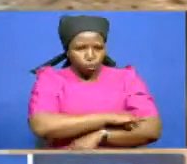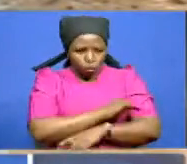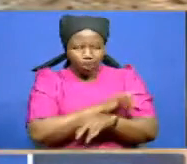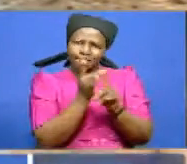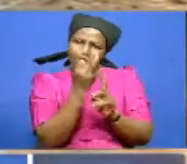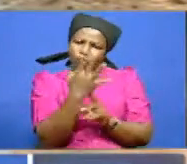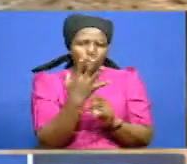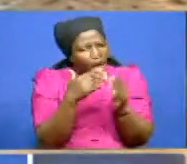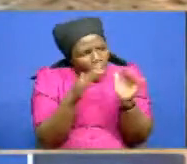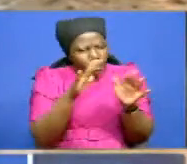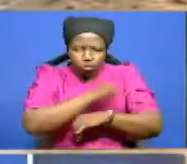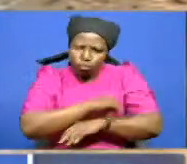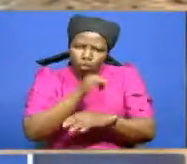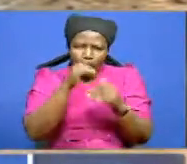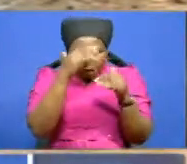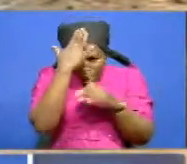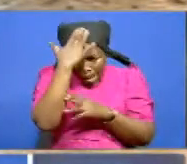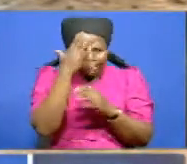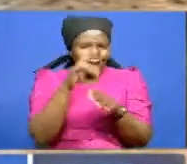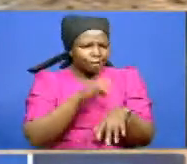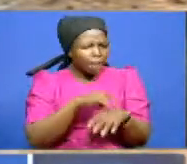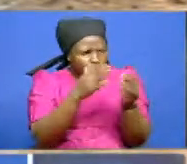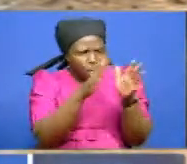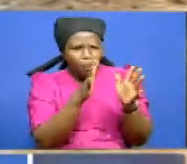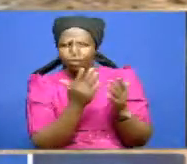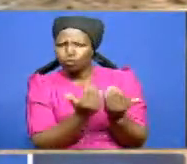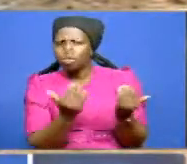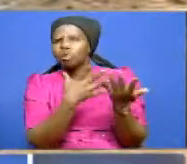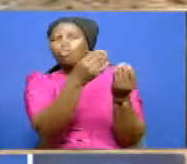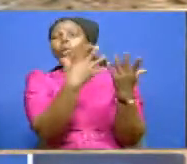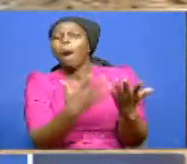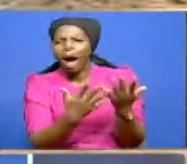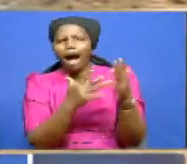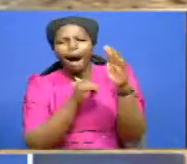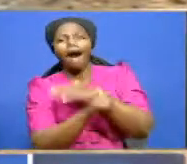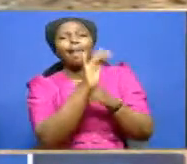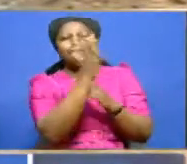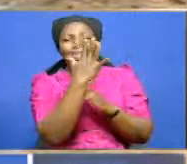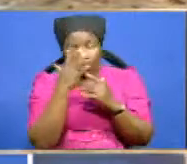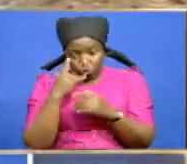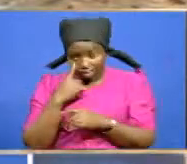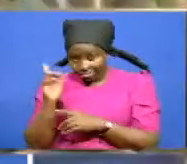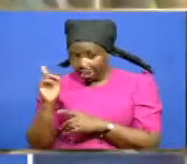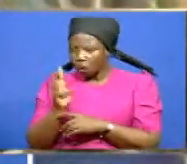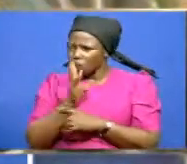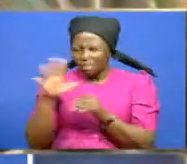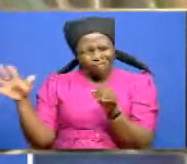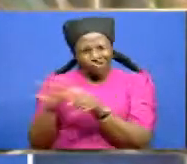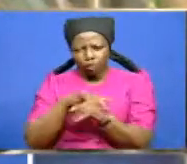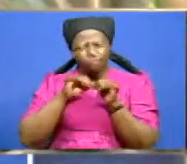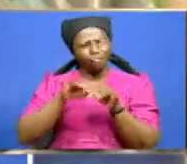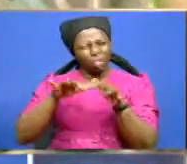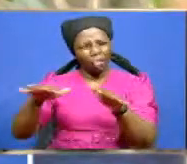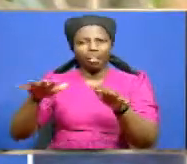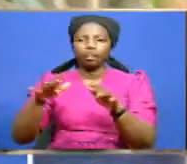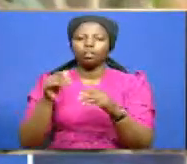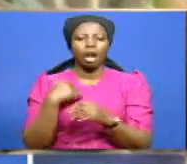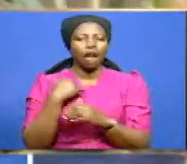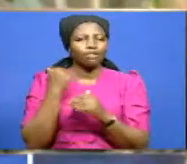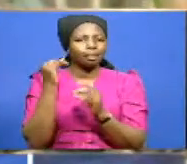Hatujui tunafungua Ngambo primary school wataenda wapi. Chini ya mti, hapa mahali tumesimama sasa hii maji mnaona hapa. Kuna miti ambao watoto